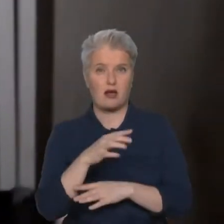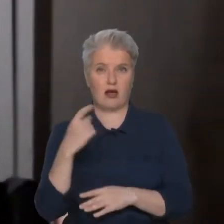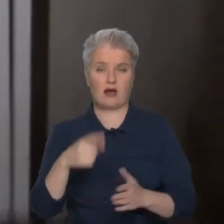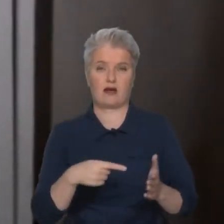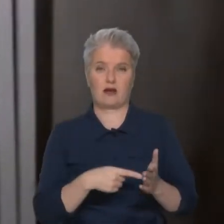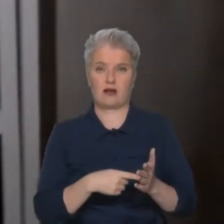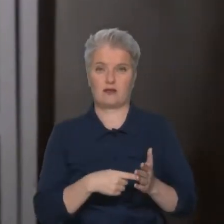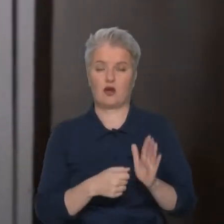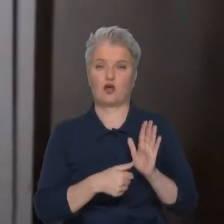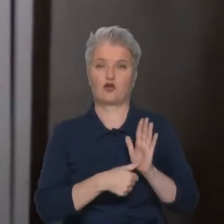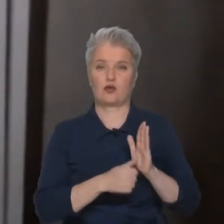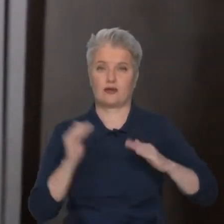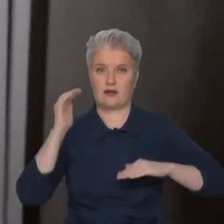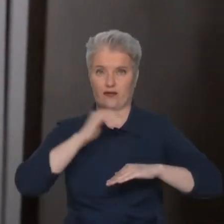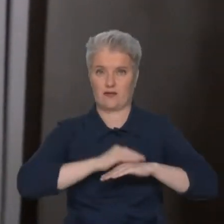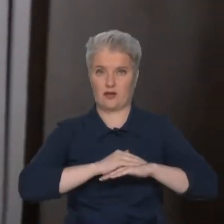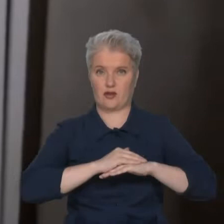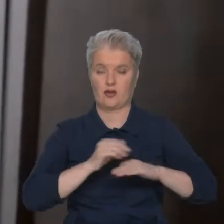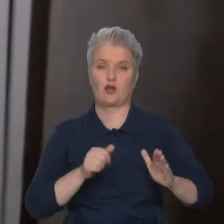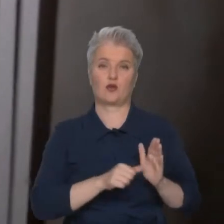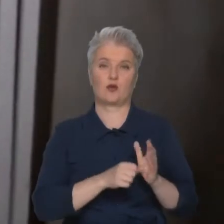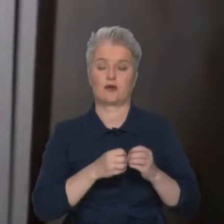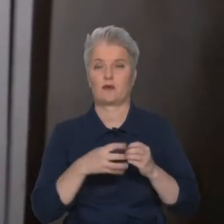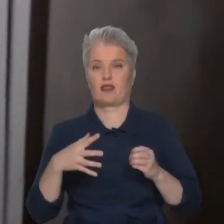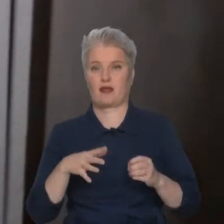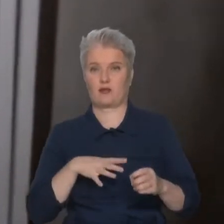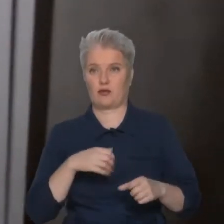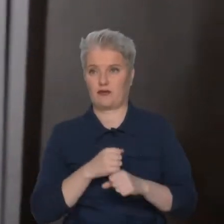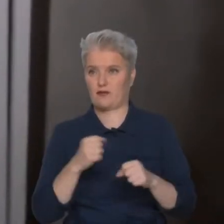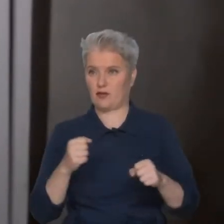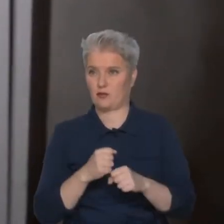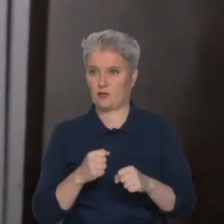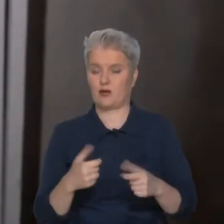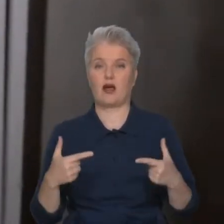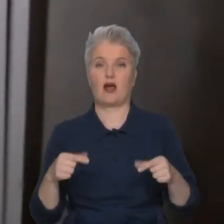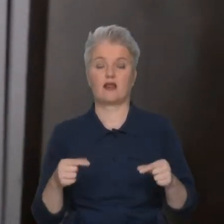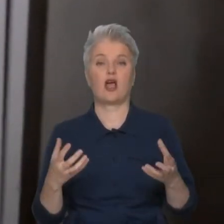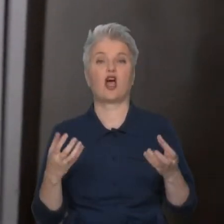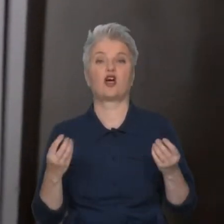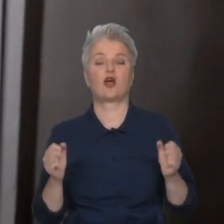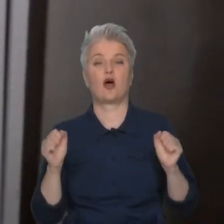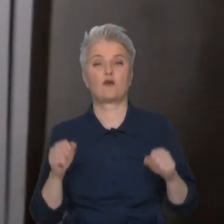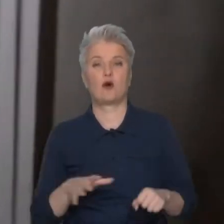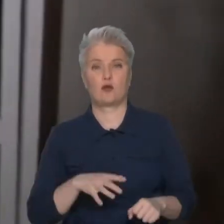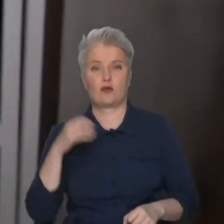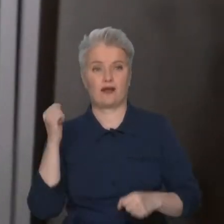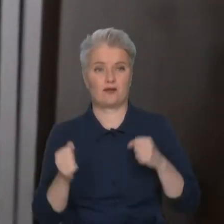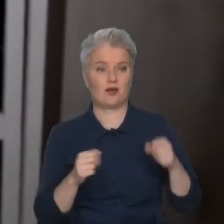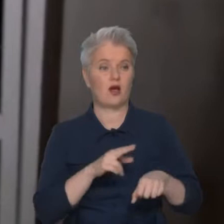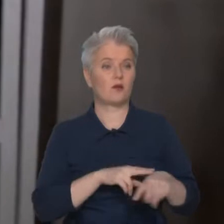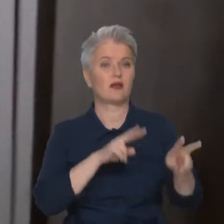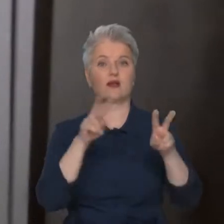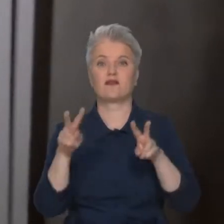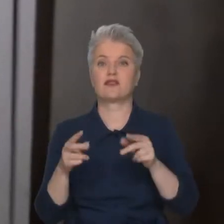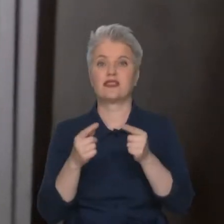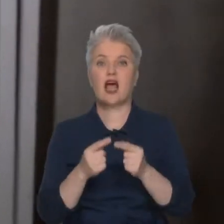о 6 вечора, о 6:15 сталися вибухи. Де ще могли бути влучання, поліцейські ще встановлюють,